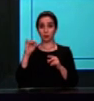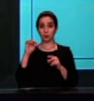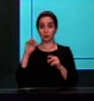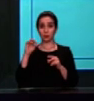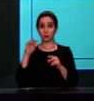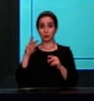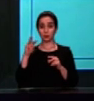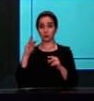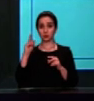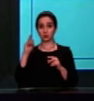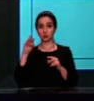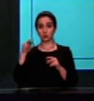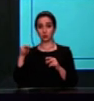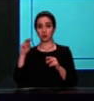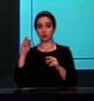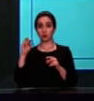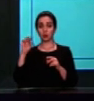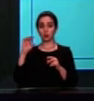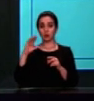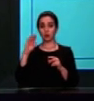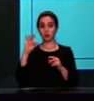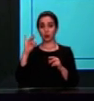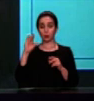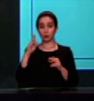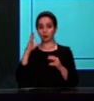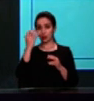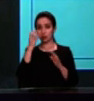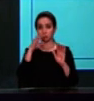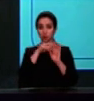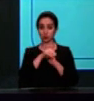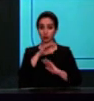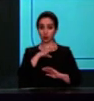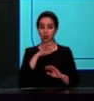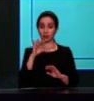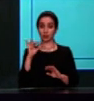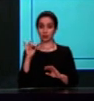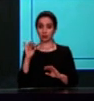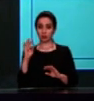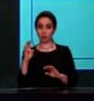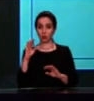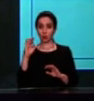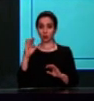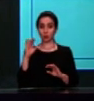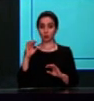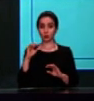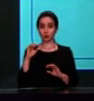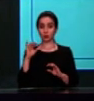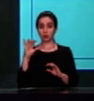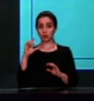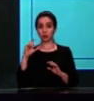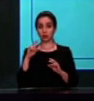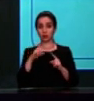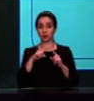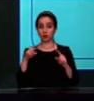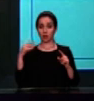rasmni kiritamiz va eni width eni 50 piksel va height